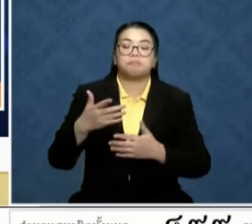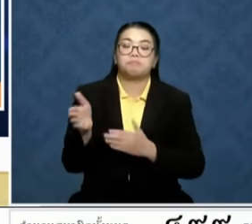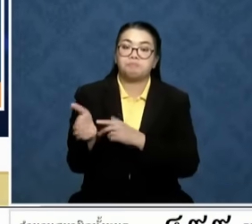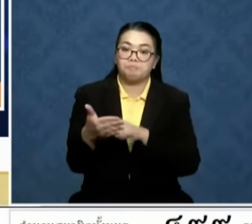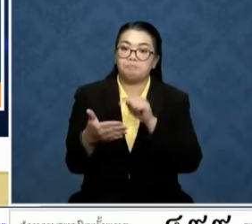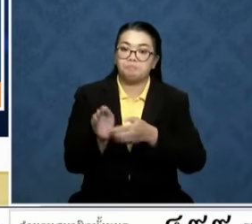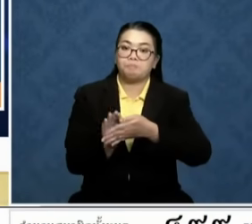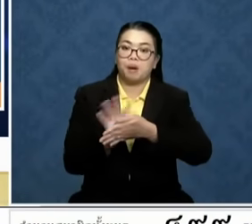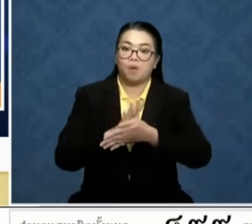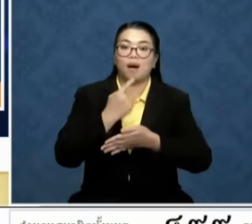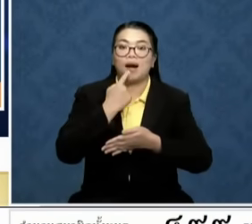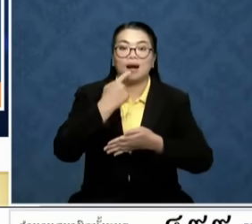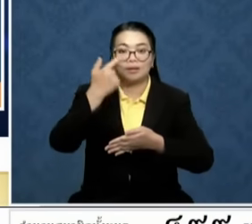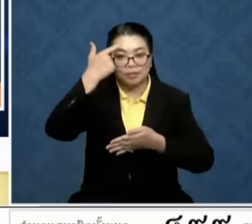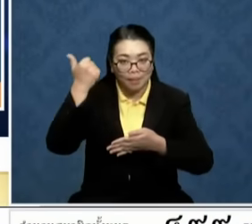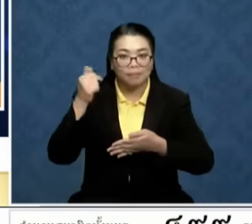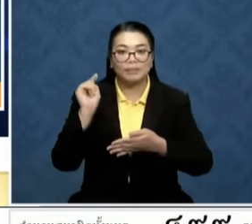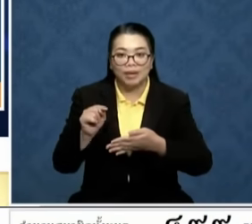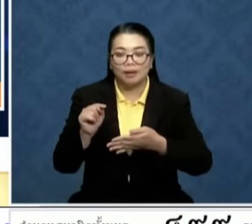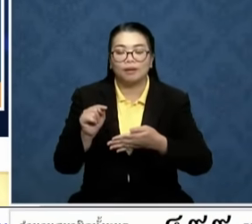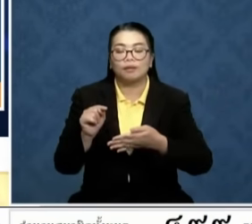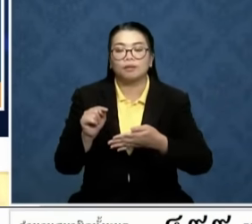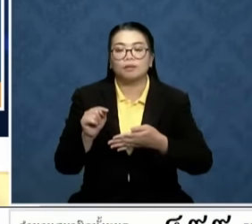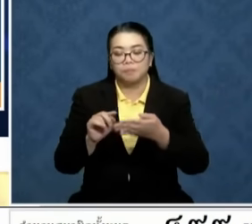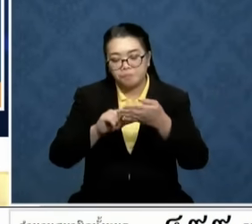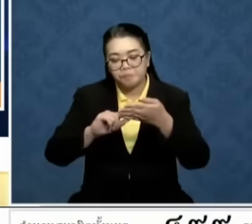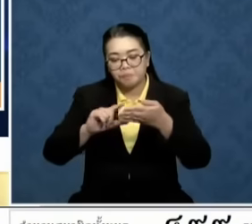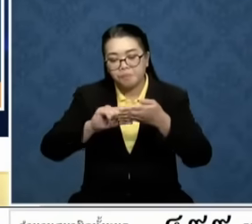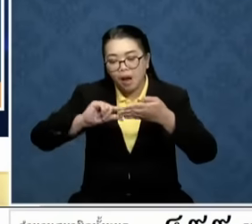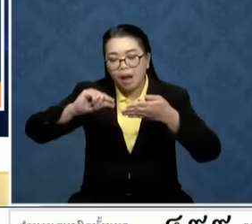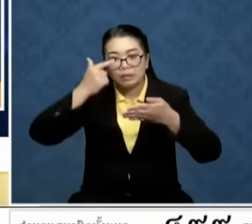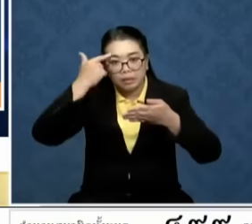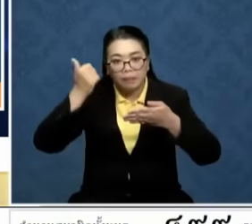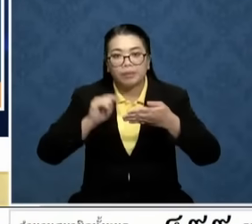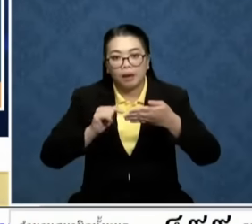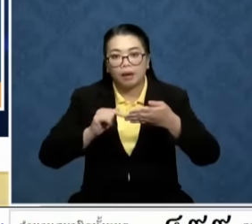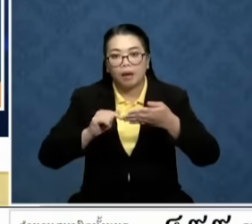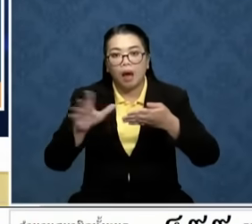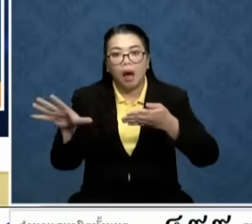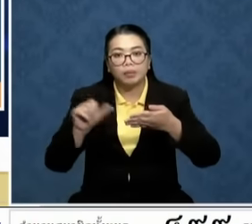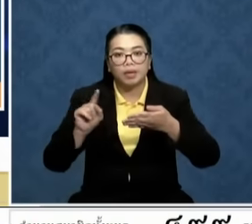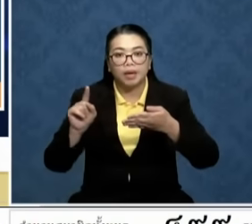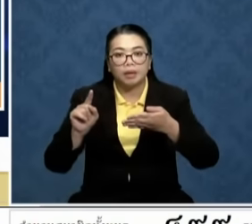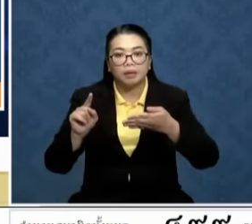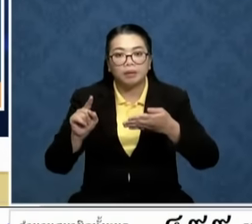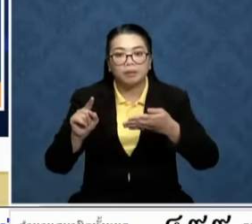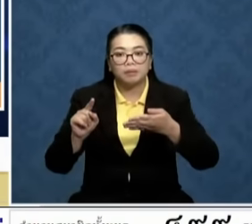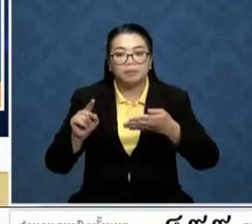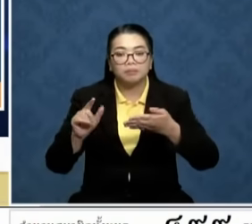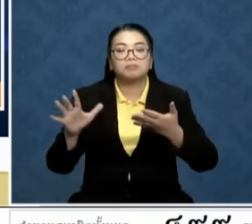ปลาหมอคางดำที่แพร่ระบาดในประเทศไทยมีแหล่งที่มาร่วม